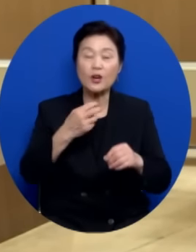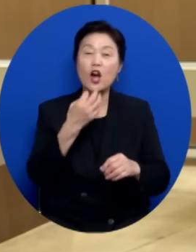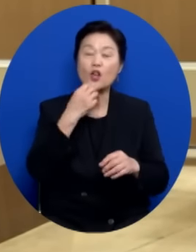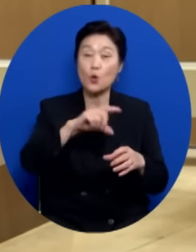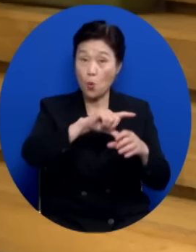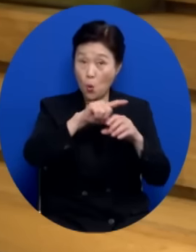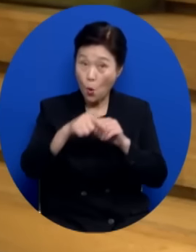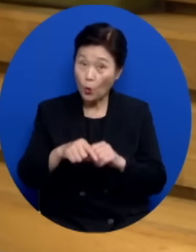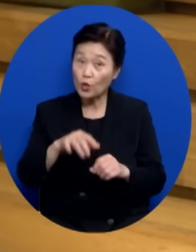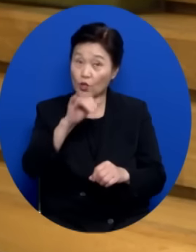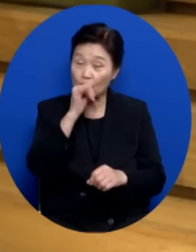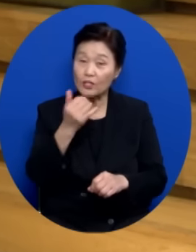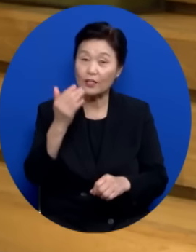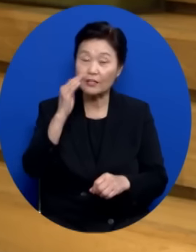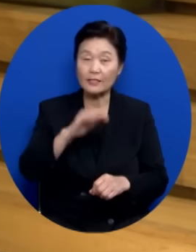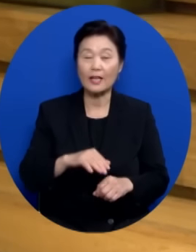열렸습니다.